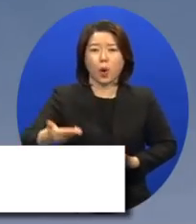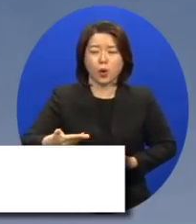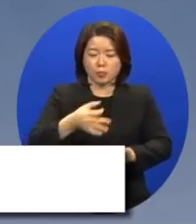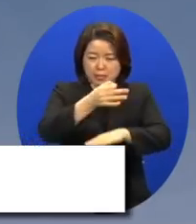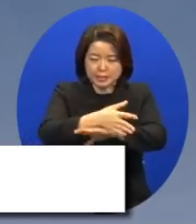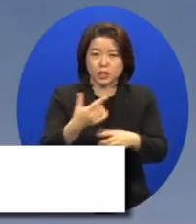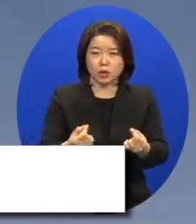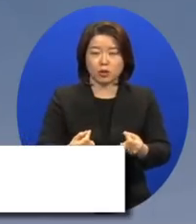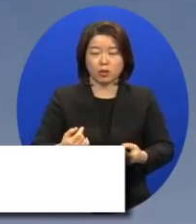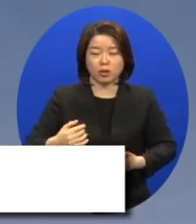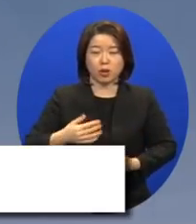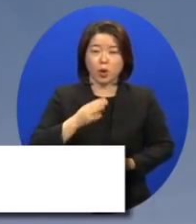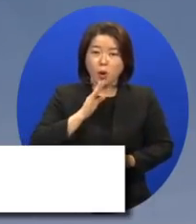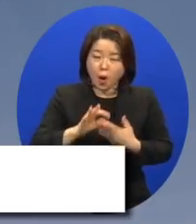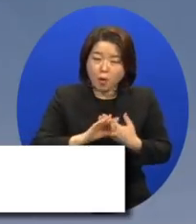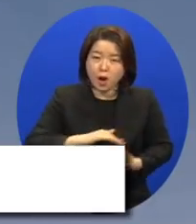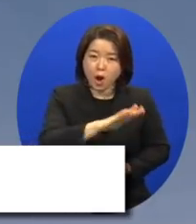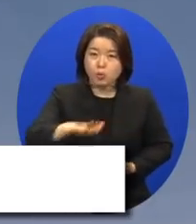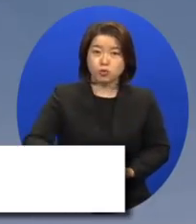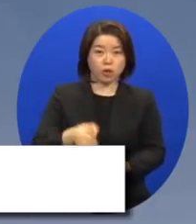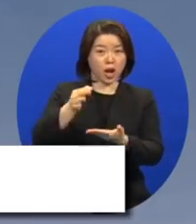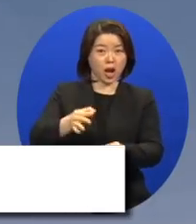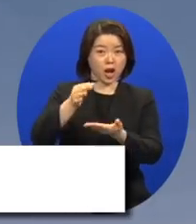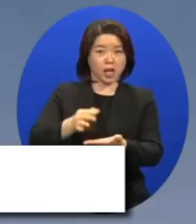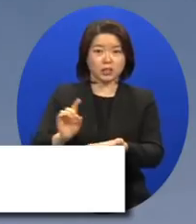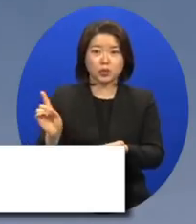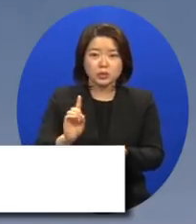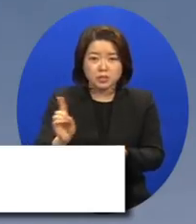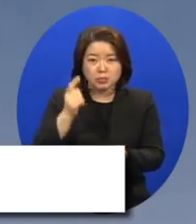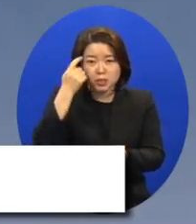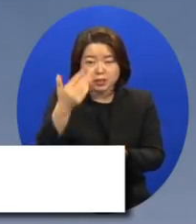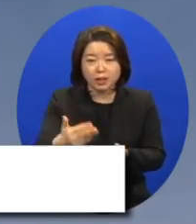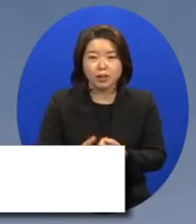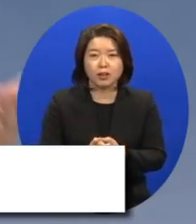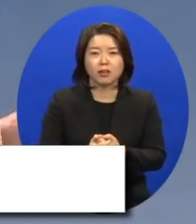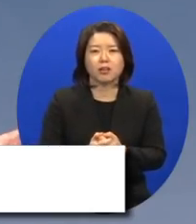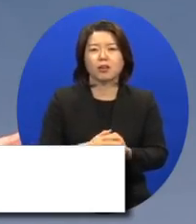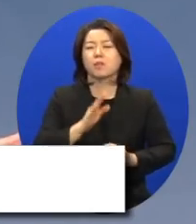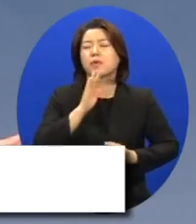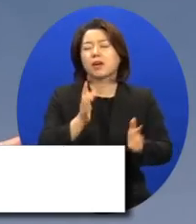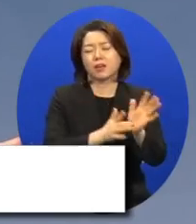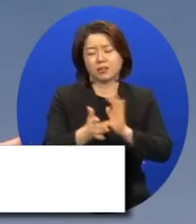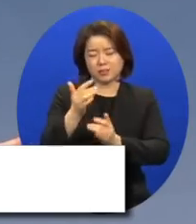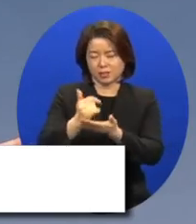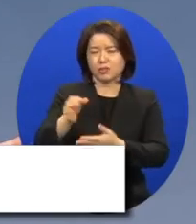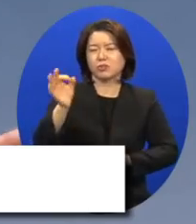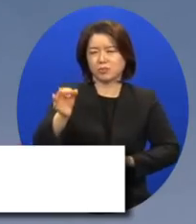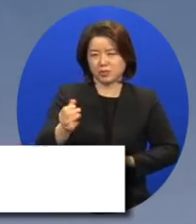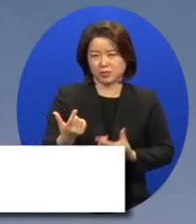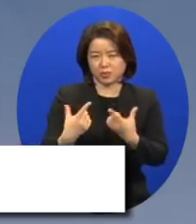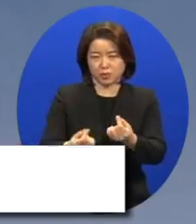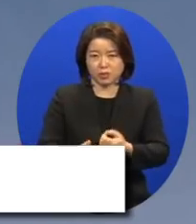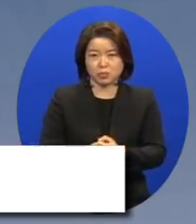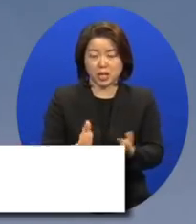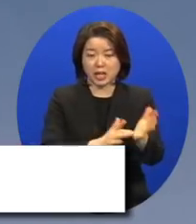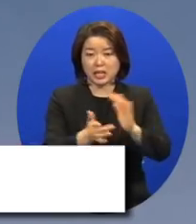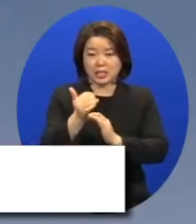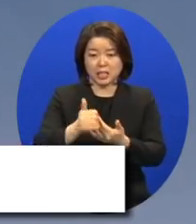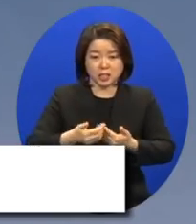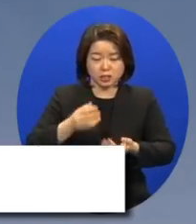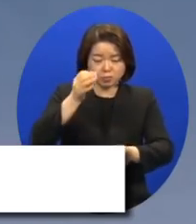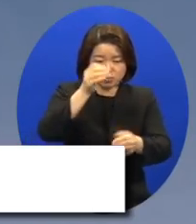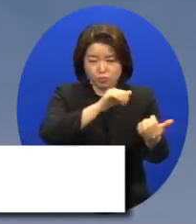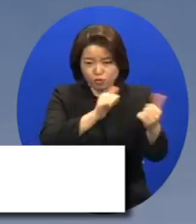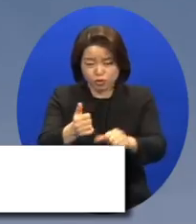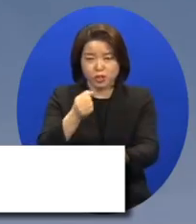우리 같이 거 어떤 같이 겠습니까 예수님 짤입니다 예수님 주고 우리를